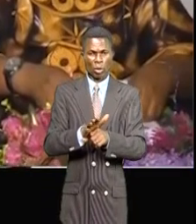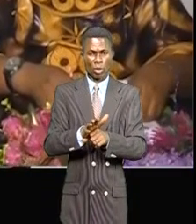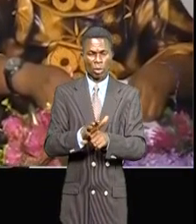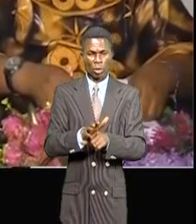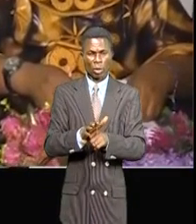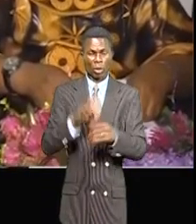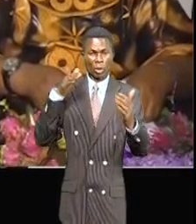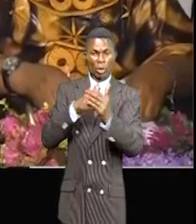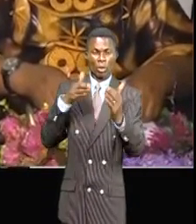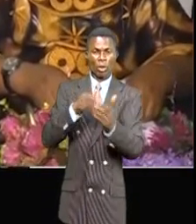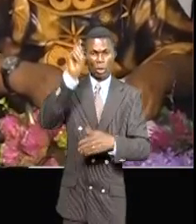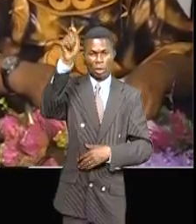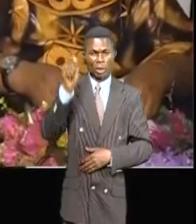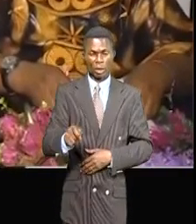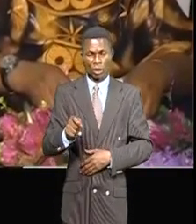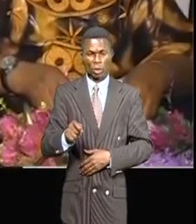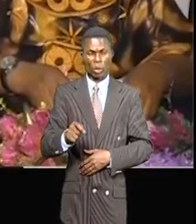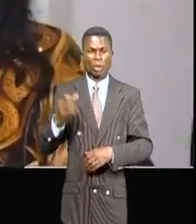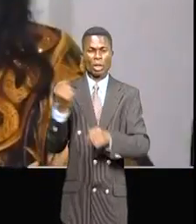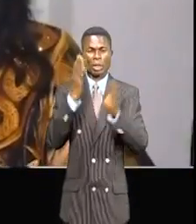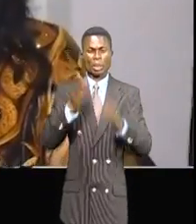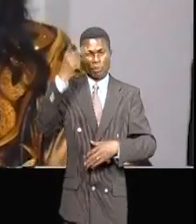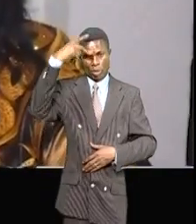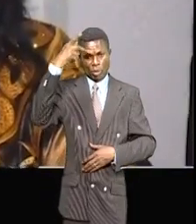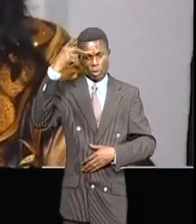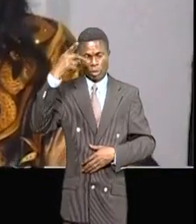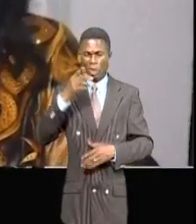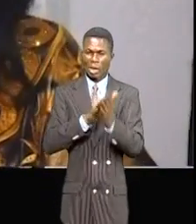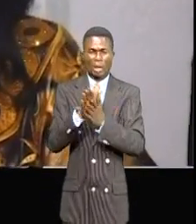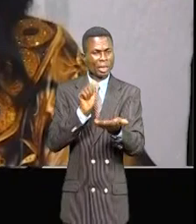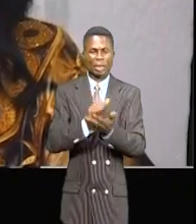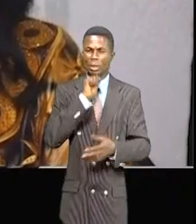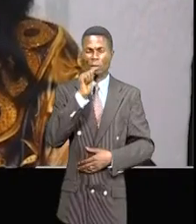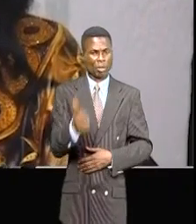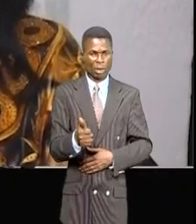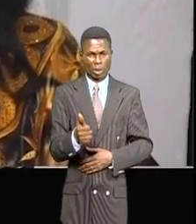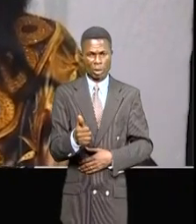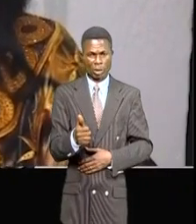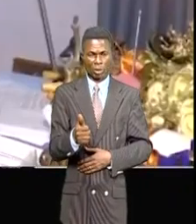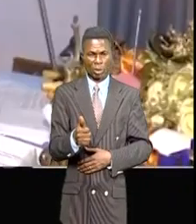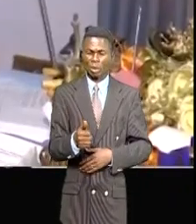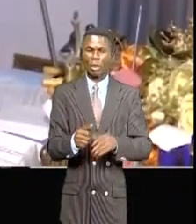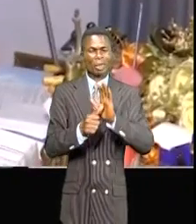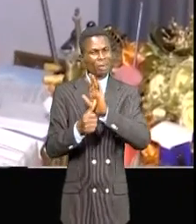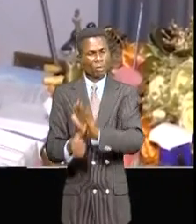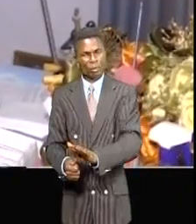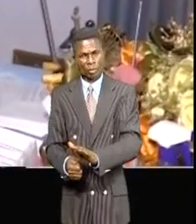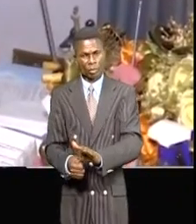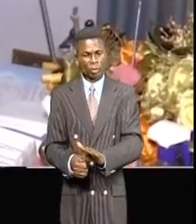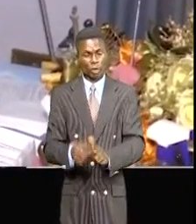des forces vives et acteurs politiques une attitude d'indifférence, de banalisation et